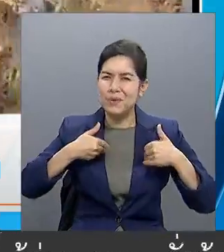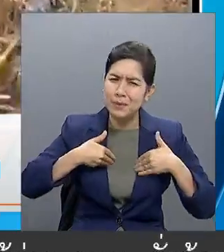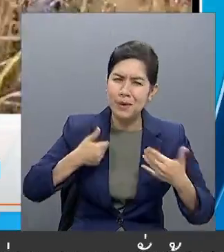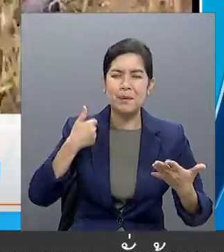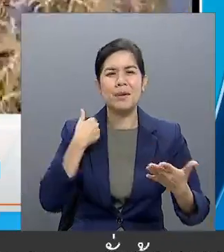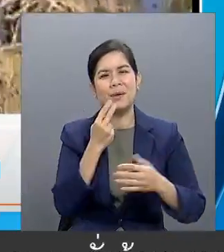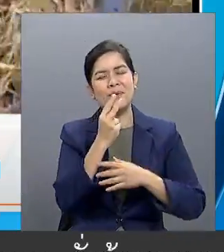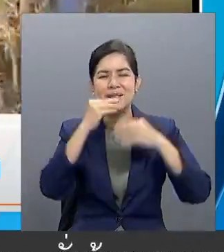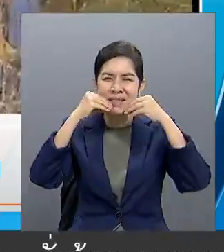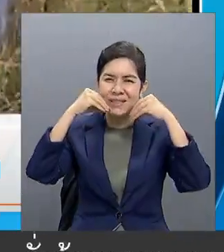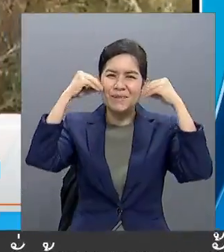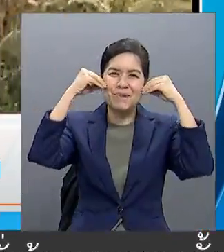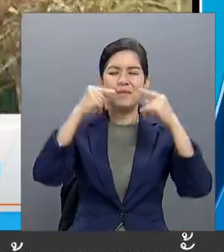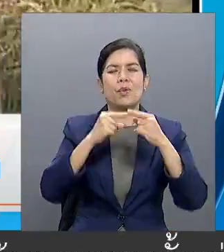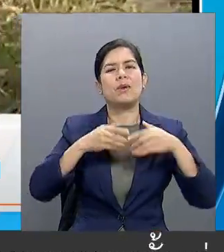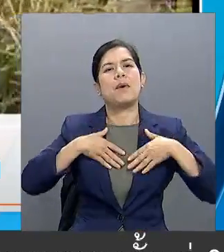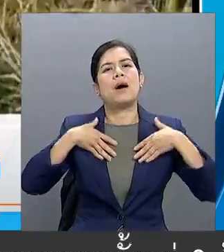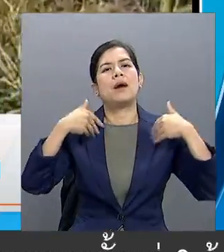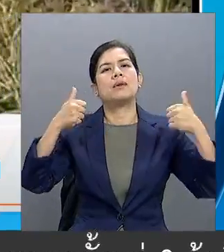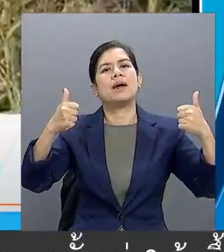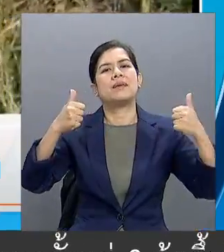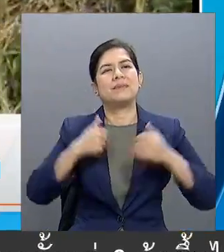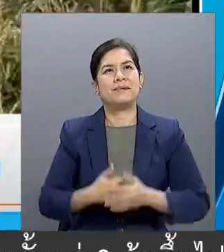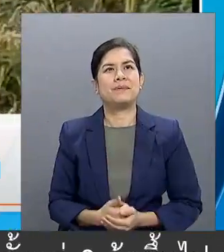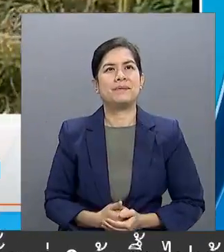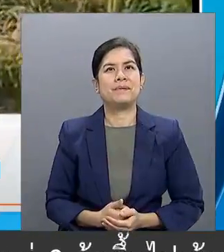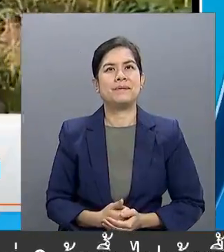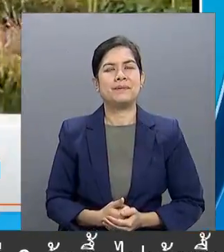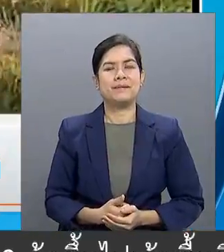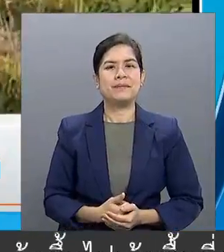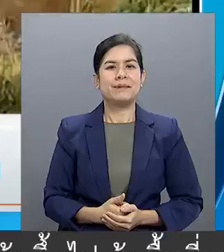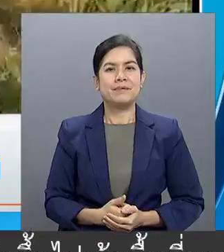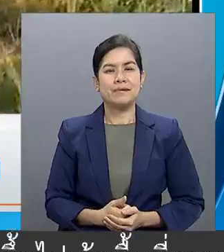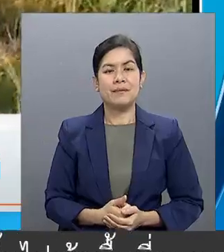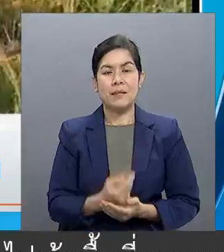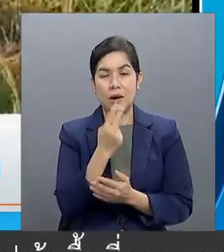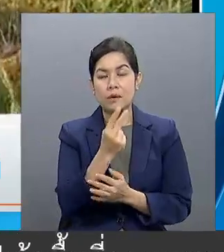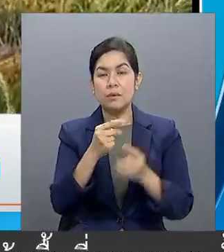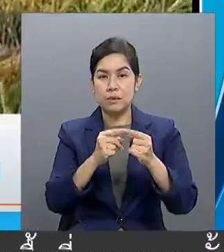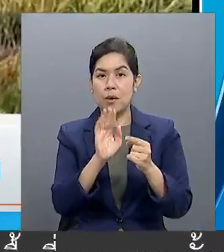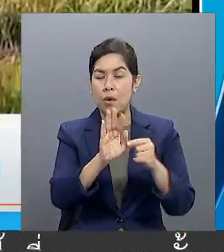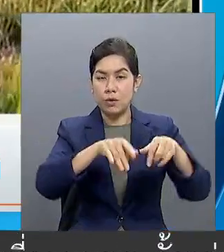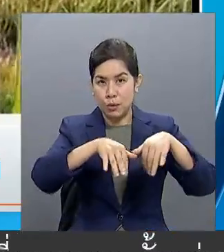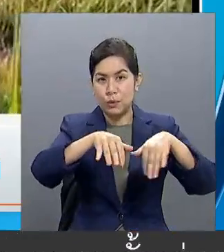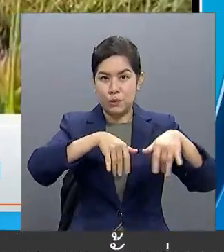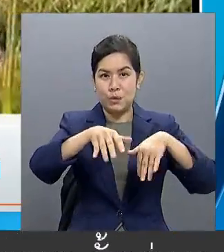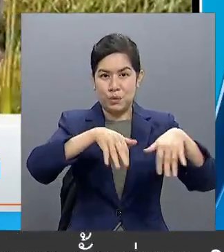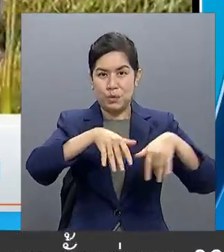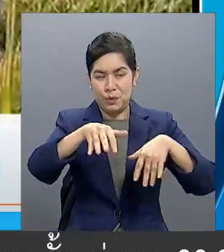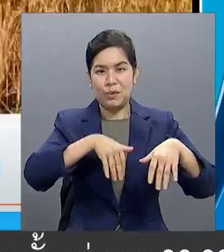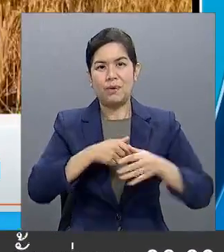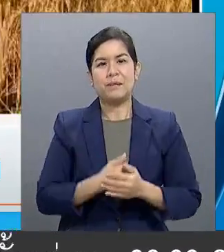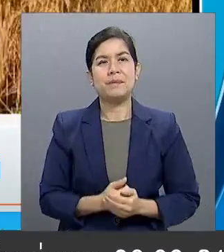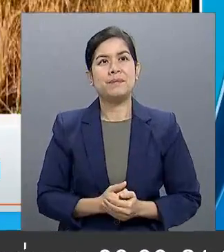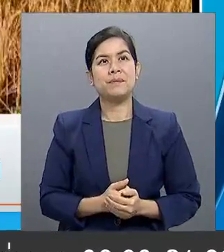เป็นเหมือนมาสคอตไหมของดีโครา เธอเป็นไปได้นะของชุมชนอะไรอย่างเงี้ยเนาะ ค่ะนี่แหละถ้าต้องมีสักเช้าไหมเราสามค